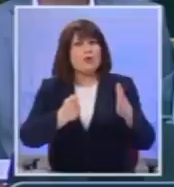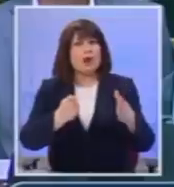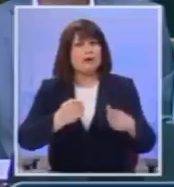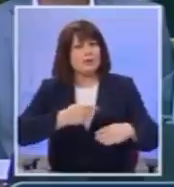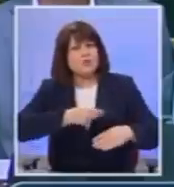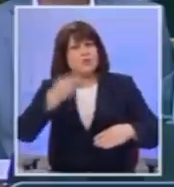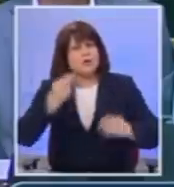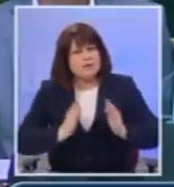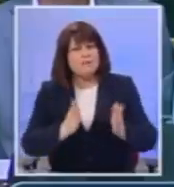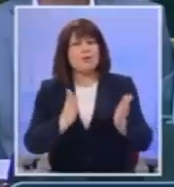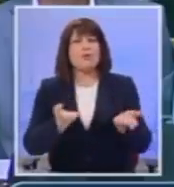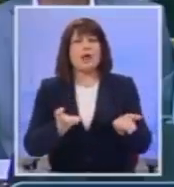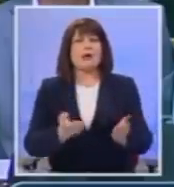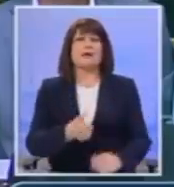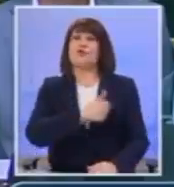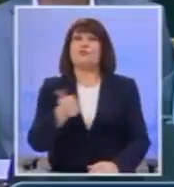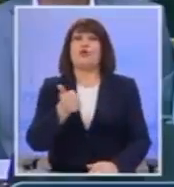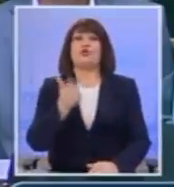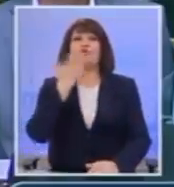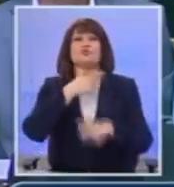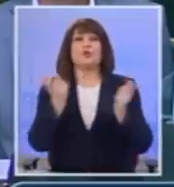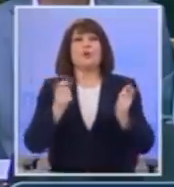Βέβαια δεν είναι μόνο τα πρότυπα σχολεία.